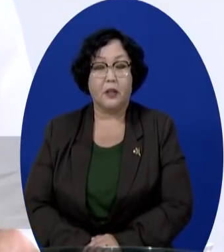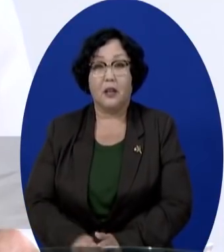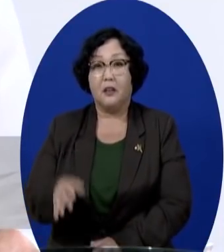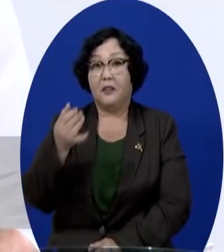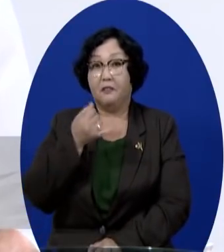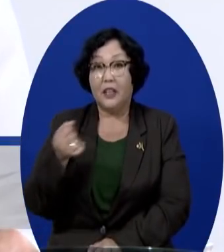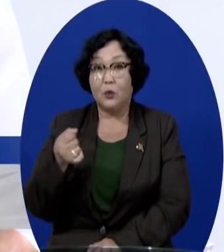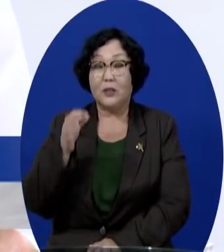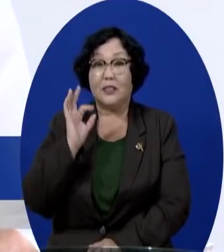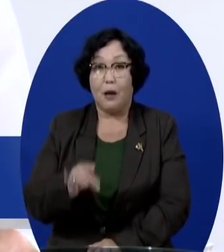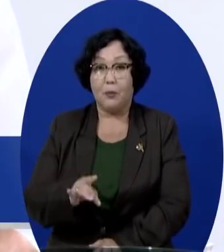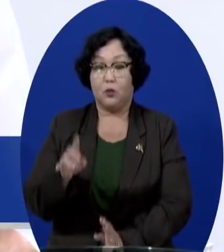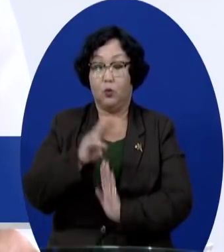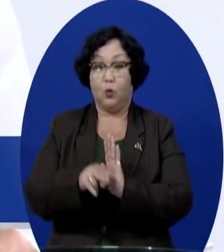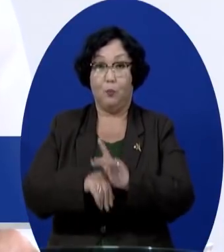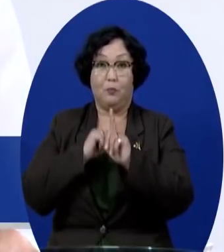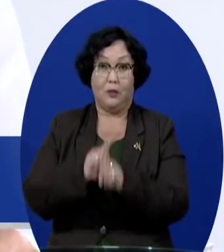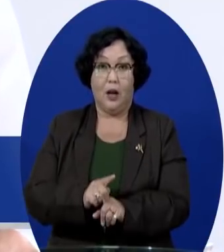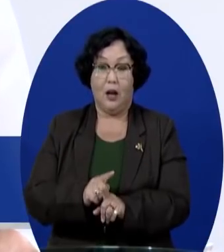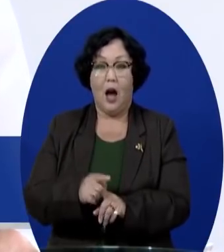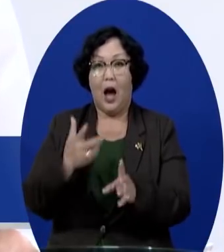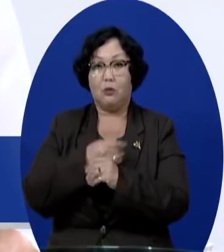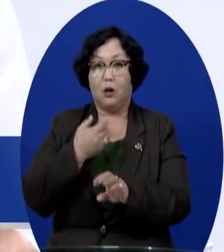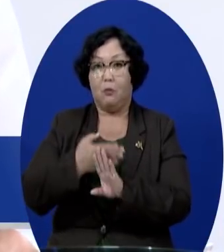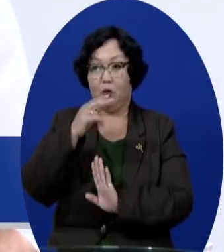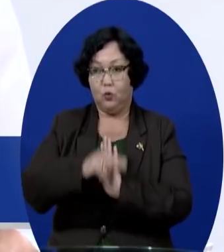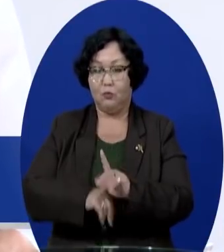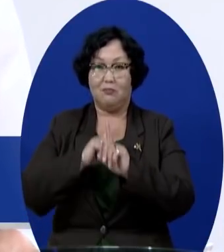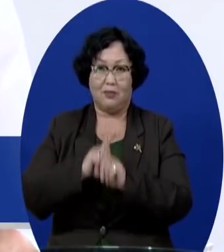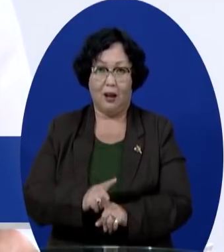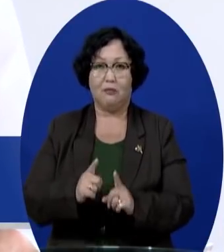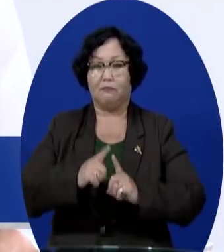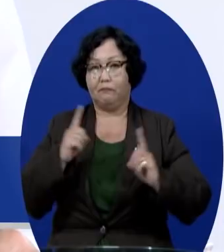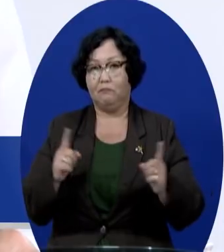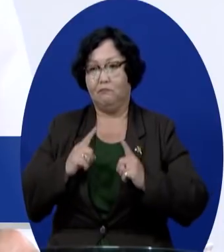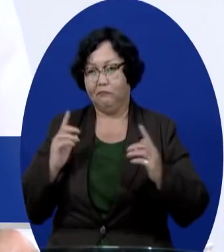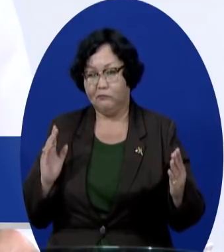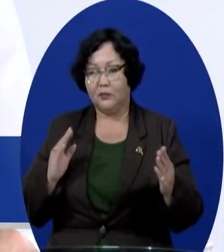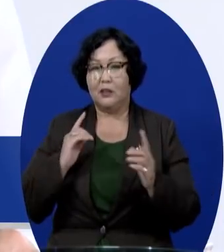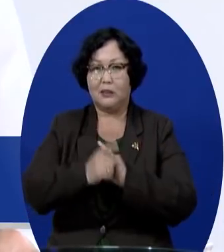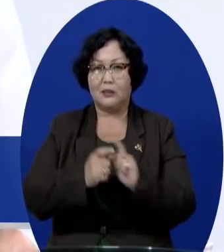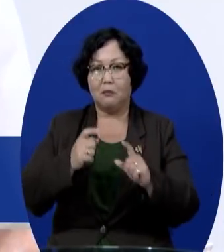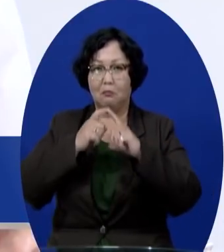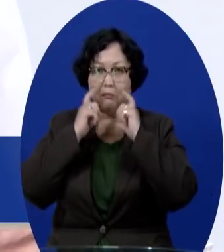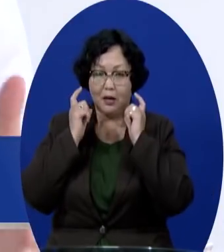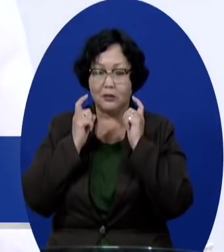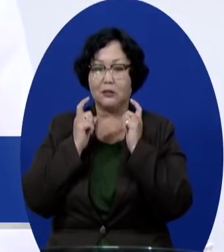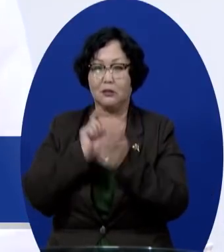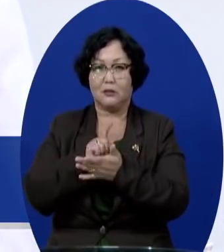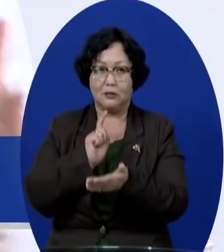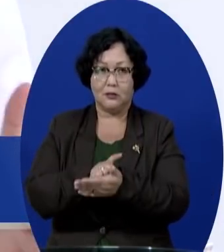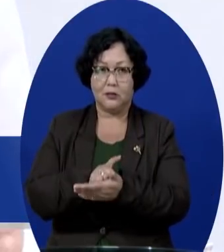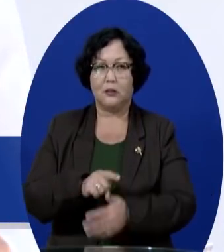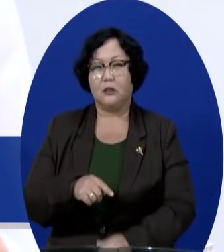нар барих дэглэмээ адилхан байхгүй. Халдвар хамгааллын дэглэм зай барих тэр одоо маск үйлчлүүлэх шаардлагатай тохиолдолд аль болох